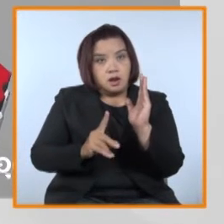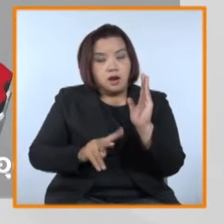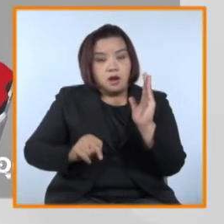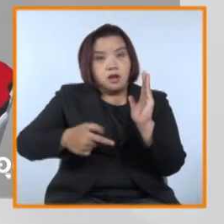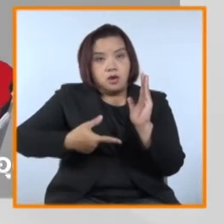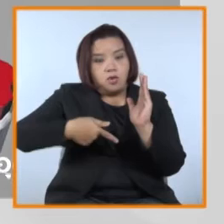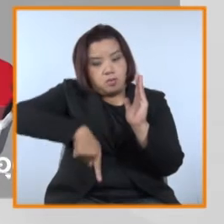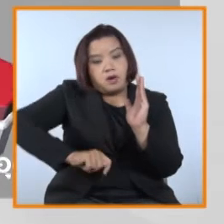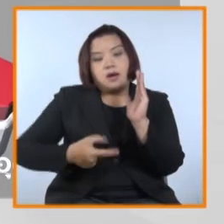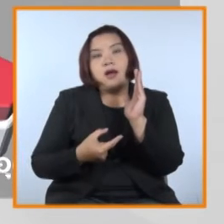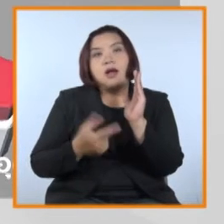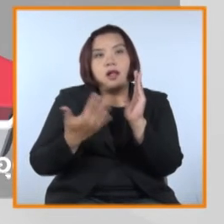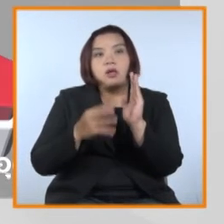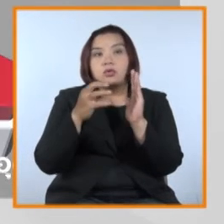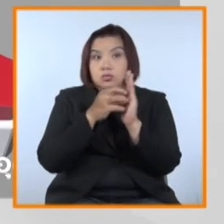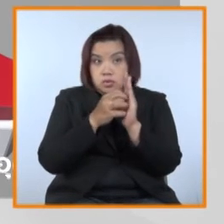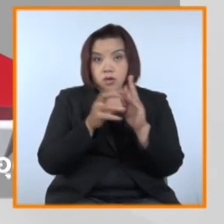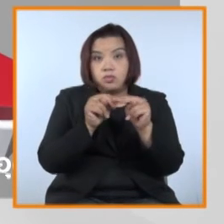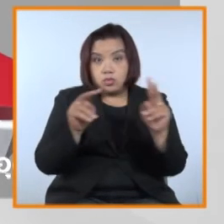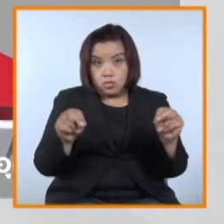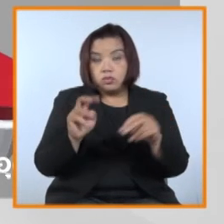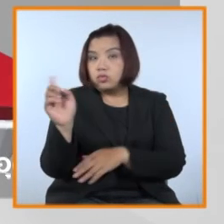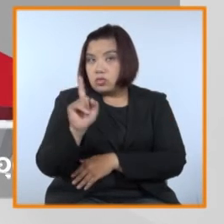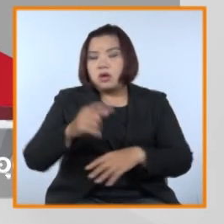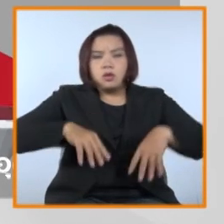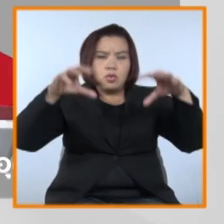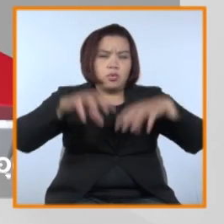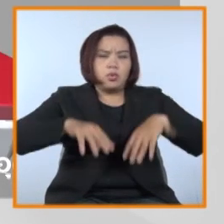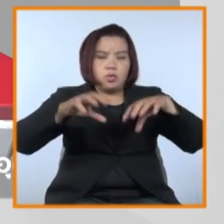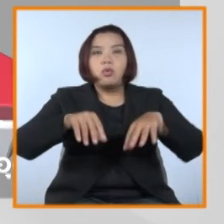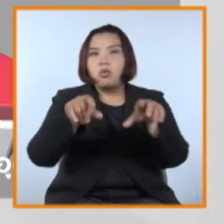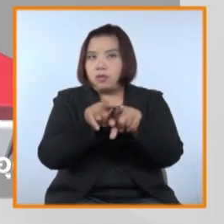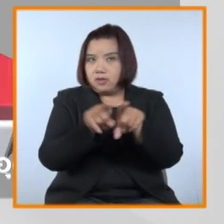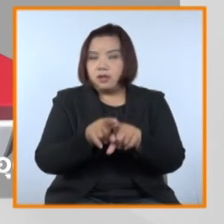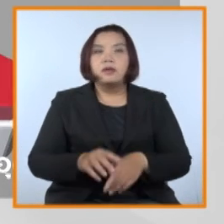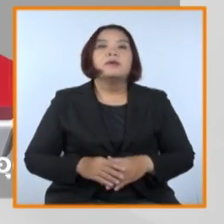และพังงาส่วนกรุงเทพมหานครและปริมณฑลมีฝนตกหนักมากกว่าเมื่อวานนี้ค่ะ